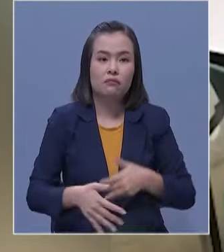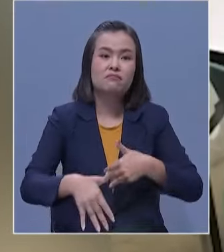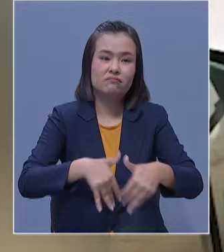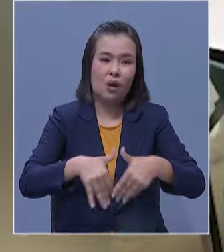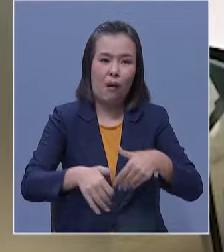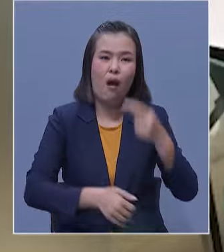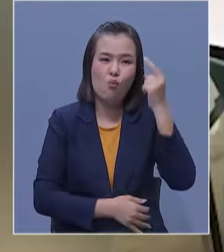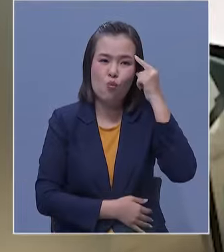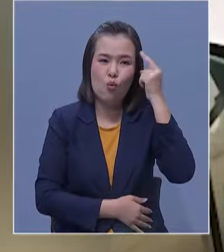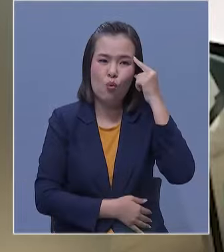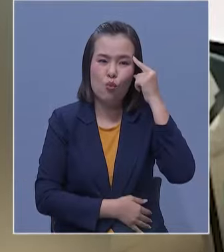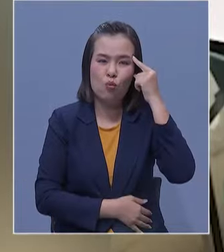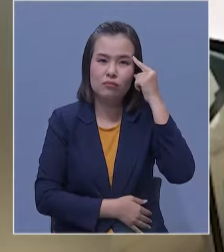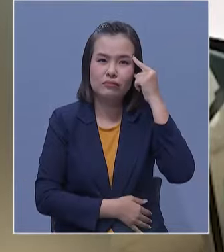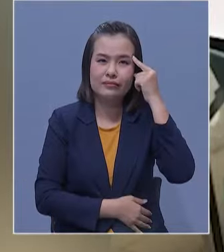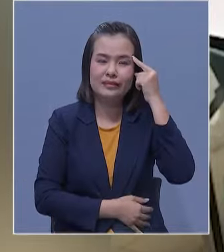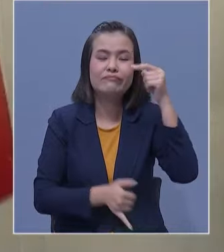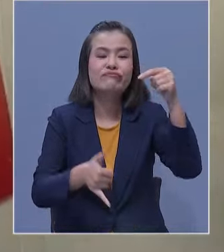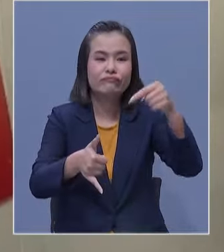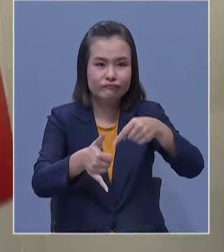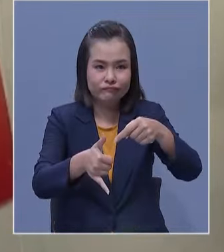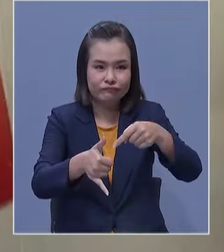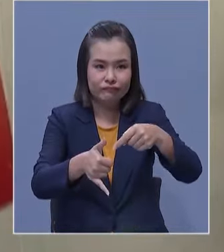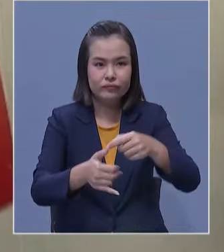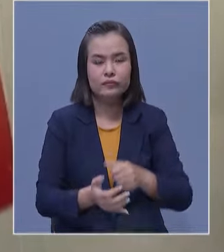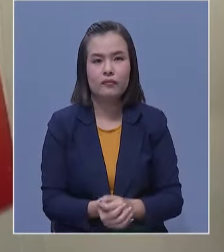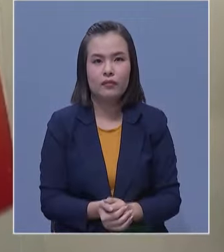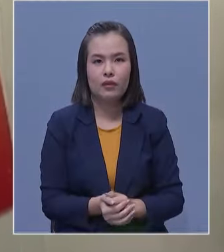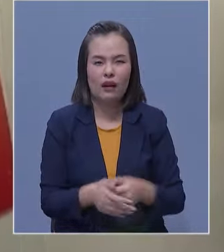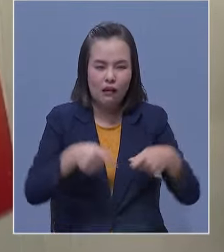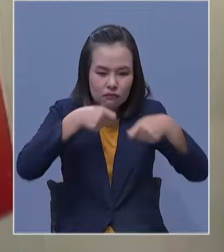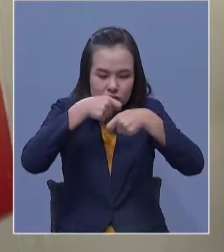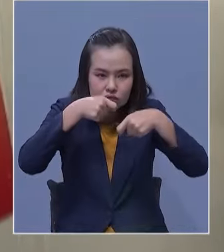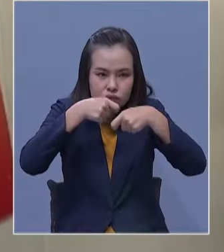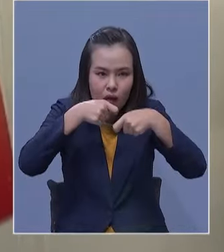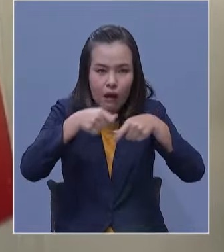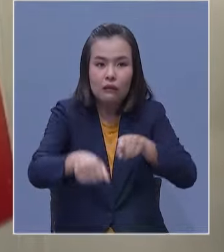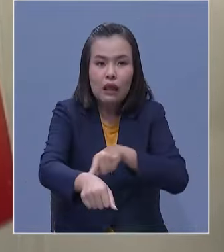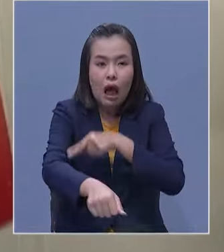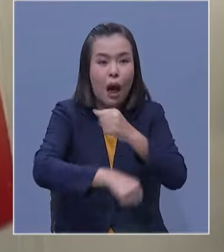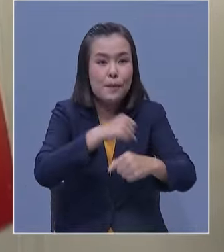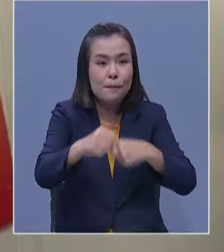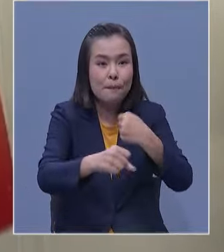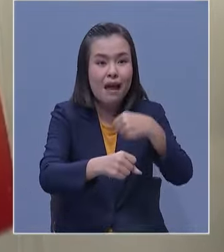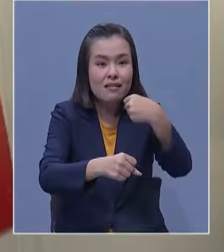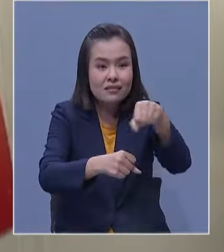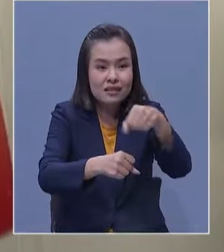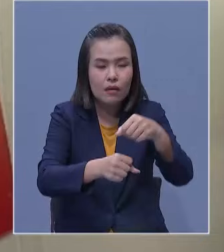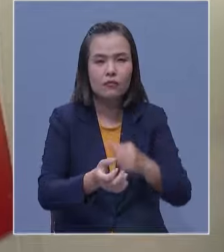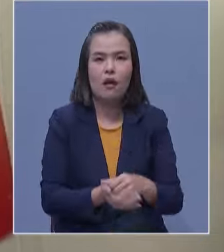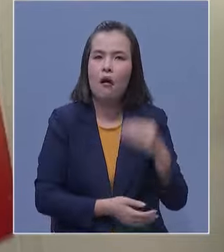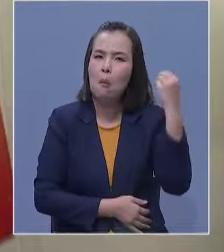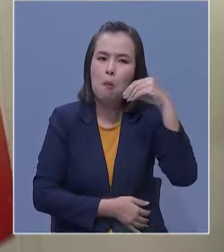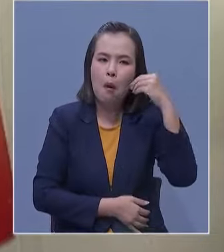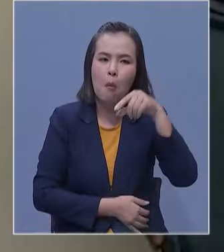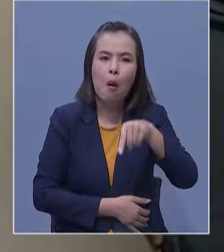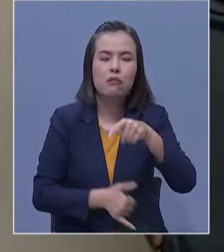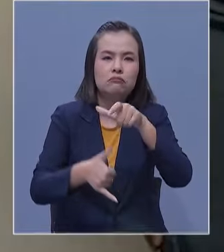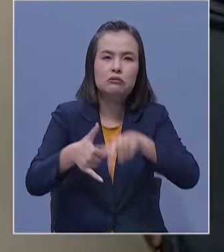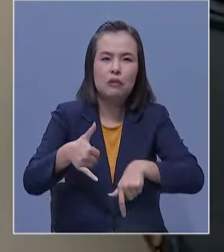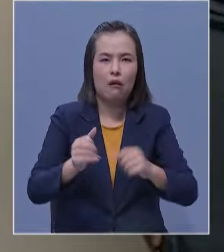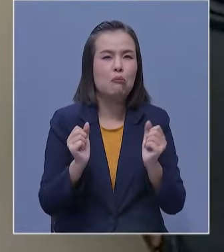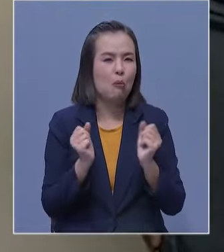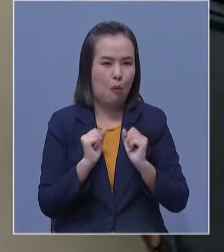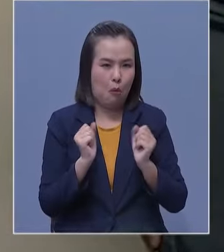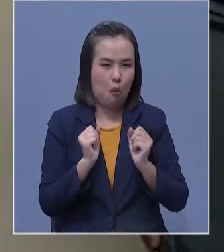เขาก็รู้กันนะว่าตัวผู้ก่อเหตุเนี่ยเสพยาบ้ามานานกว่า 10ปีแล้วแล้วก็มักจะมีพฤติกรรมที่ค่อนข้างน่า